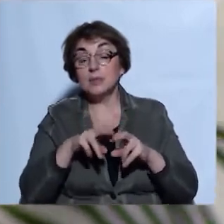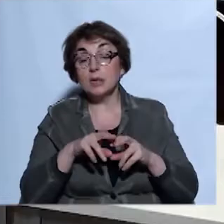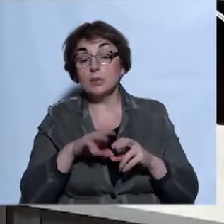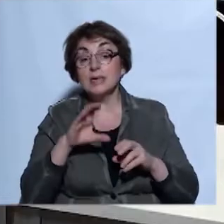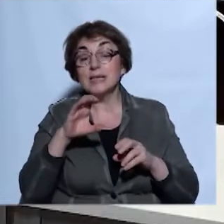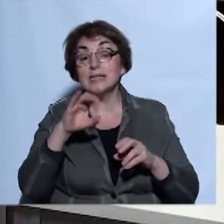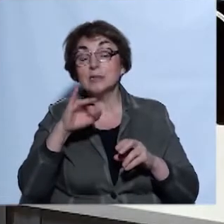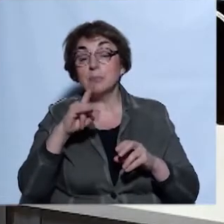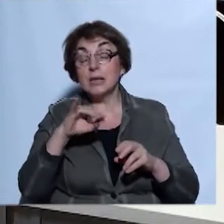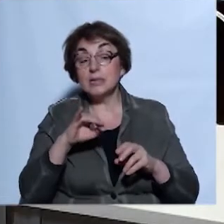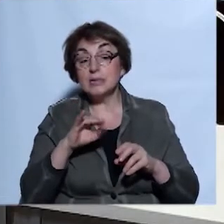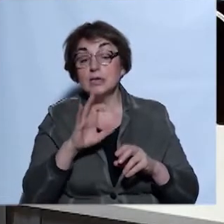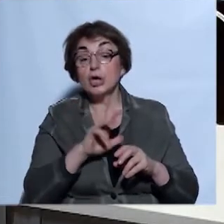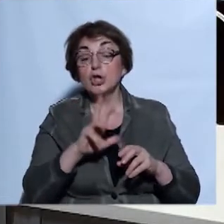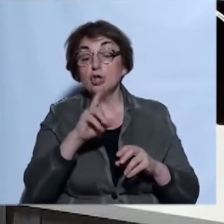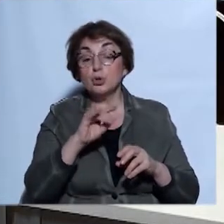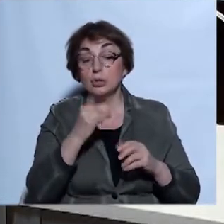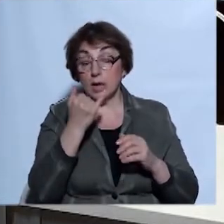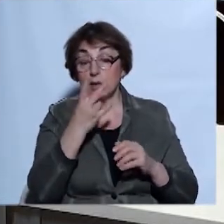Და თუ ახლა ამ სპილენძის ჰიდროქსიდს